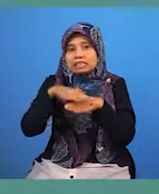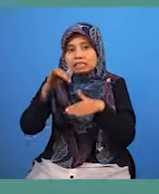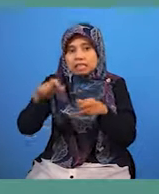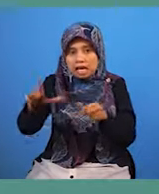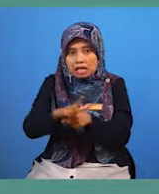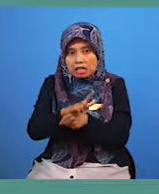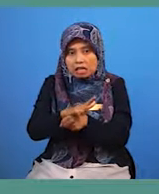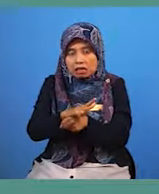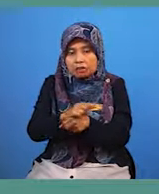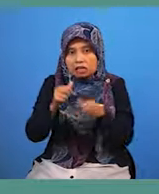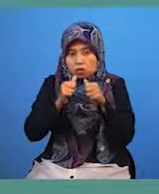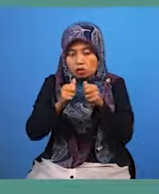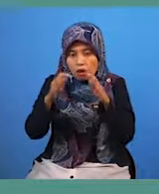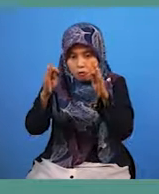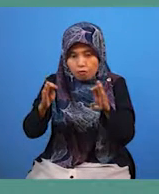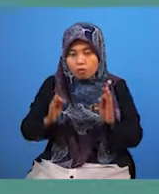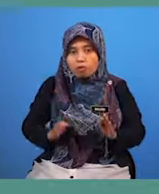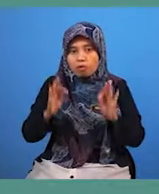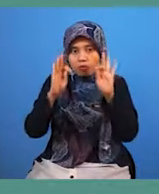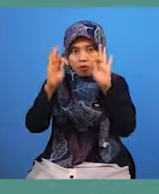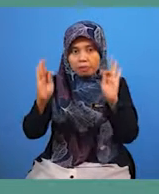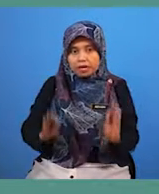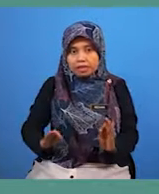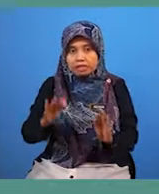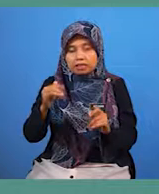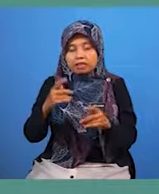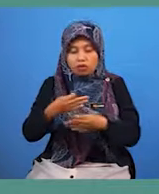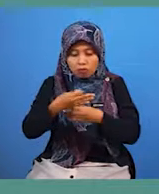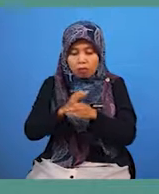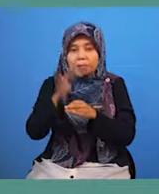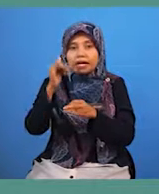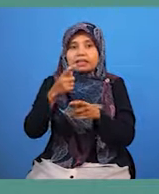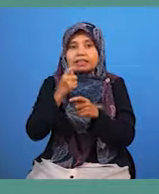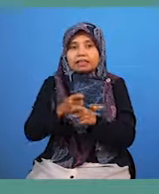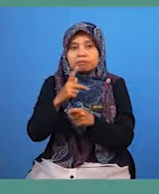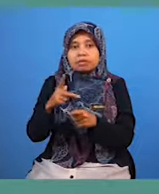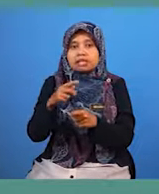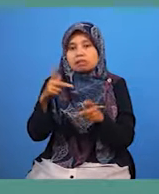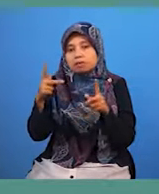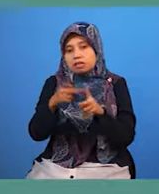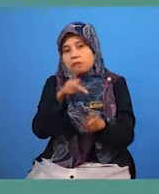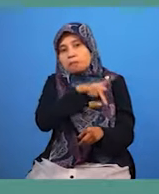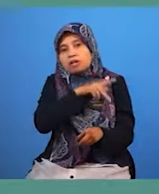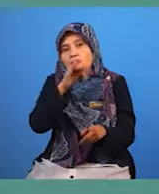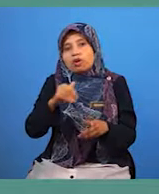format yang telah kita tetapkan semasa sampel diserahkan kepada pegawai yang bertanggungjawab.